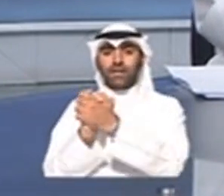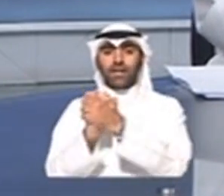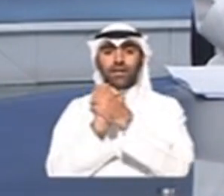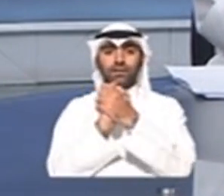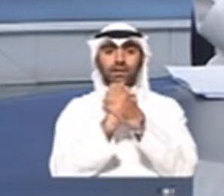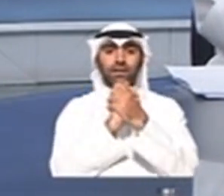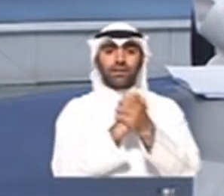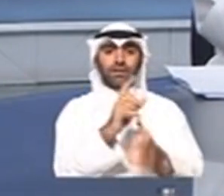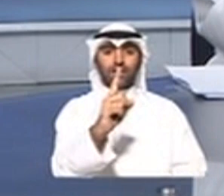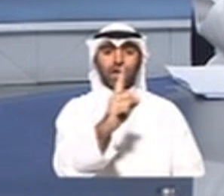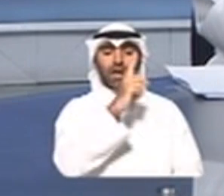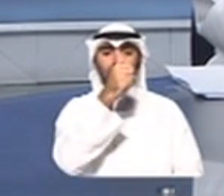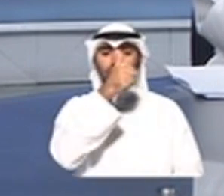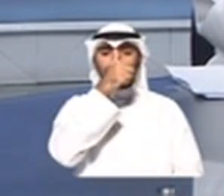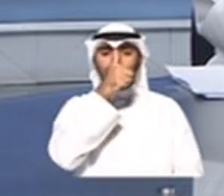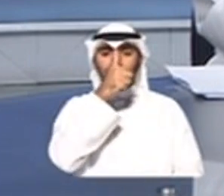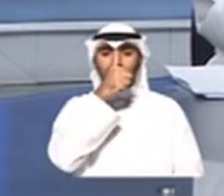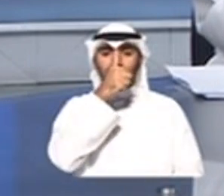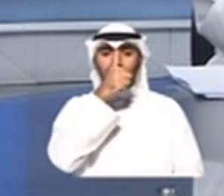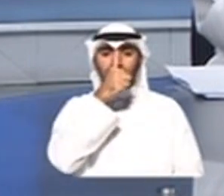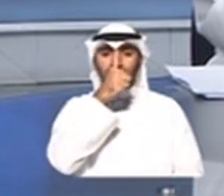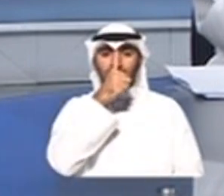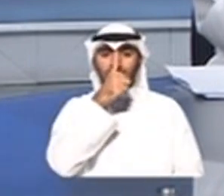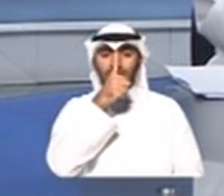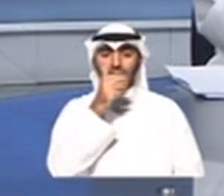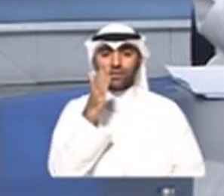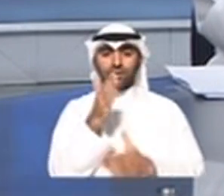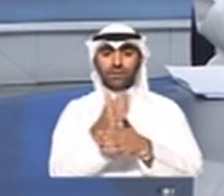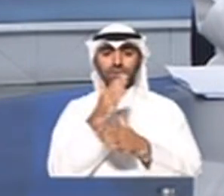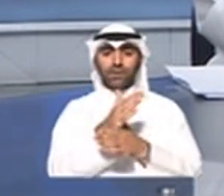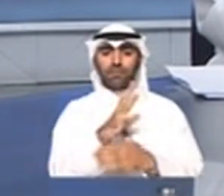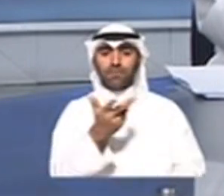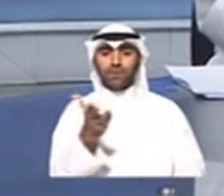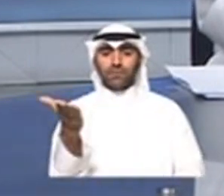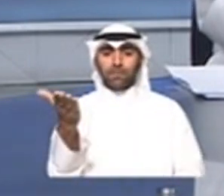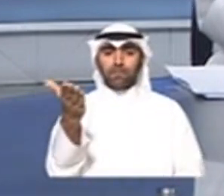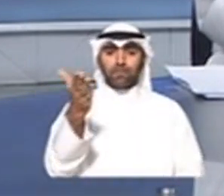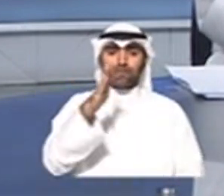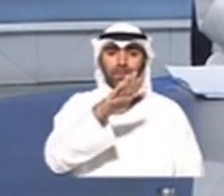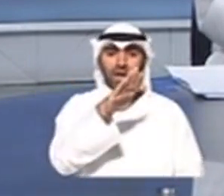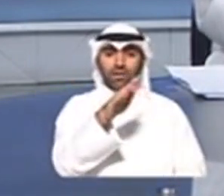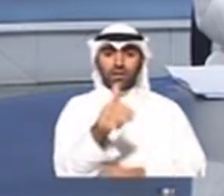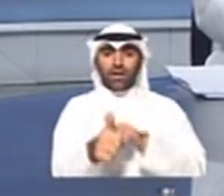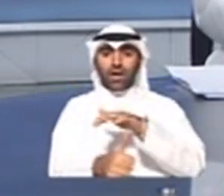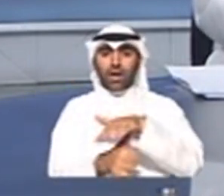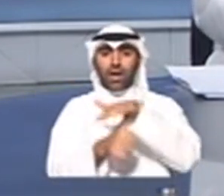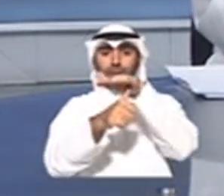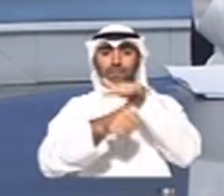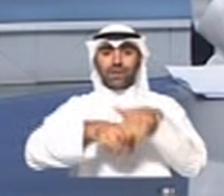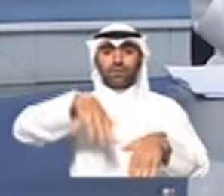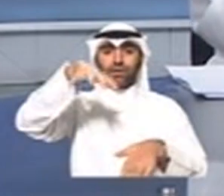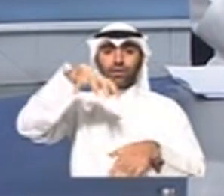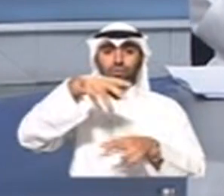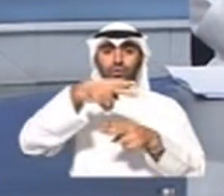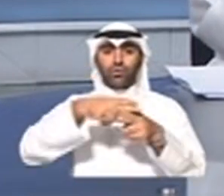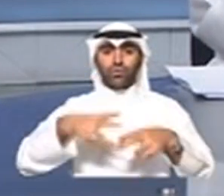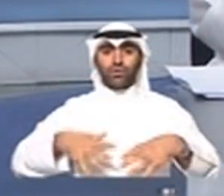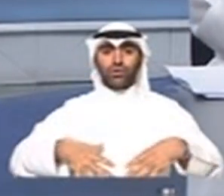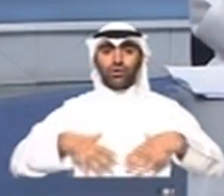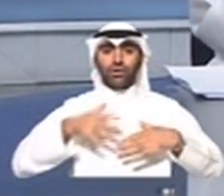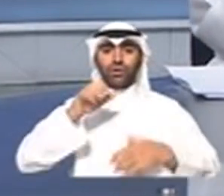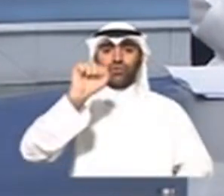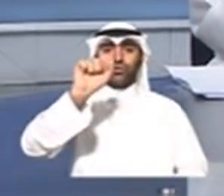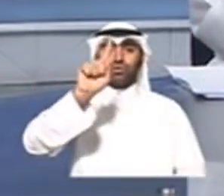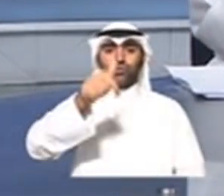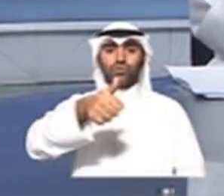واكتست المنطقة اللون الأسود فجعا على رحيل قائد العمل الإنساني. وسائل الإعلام في دولة